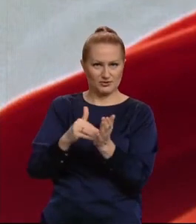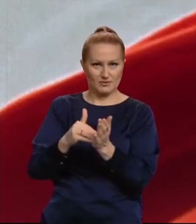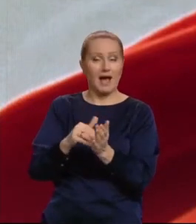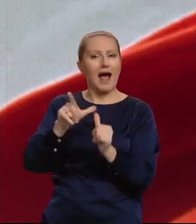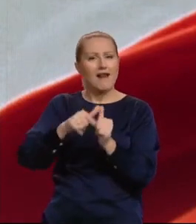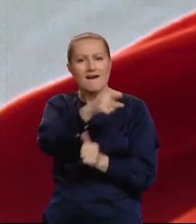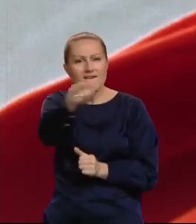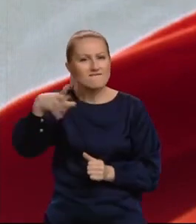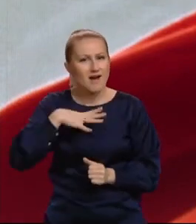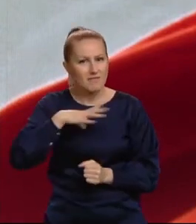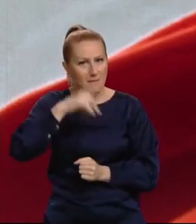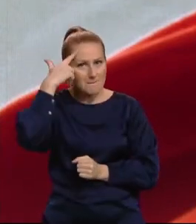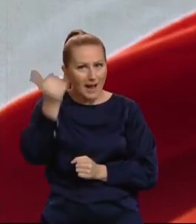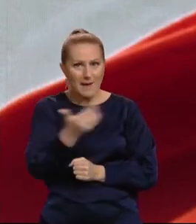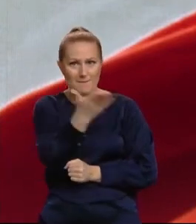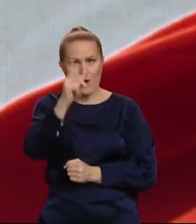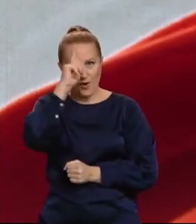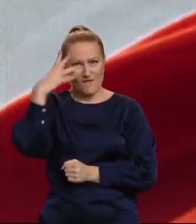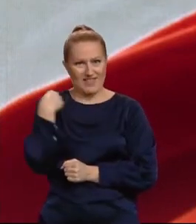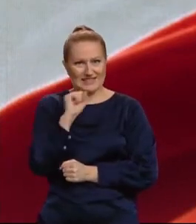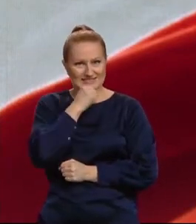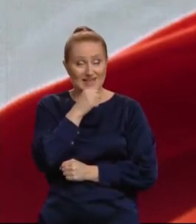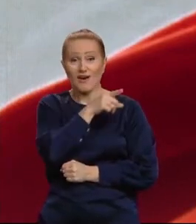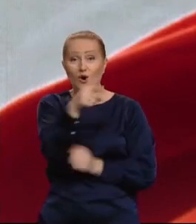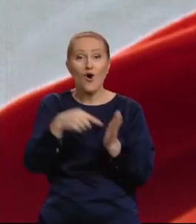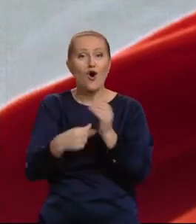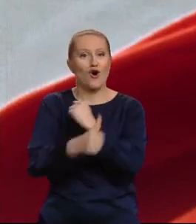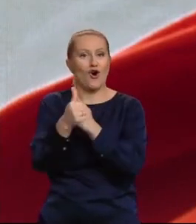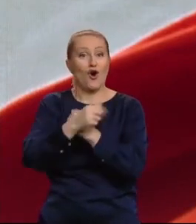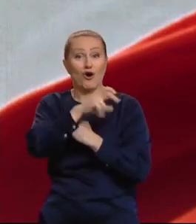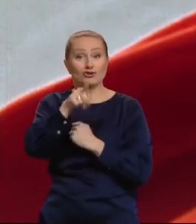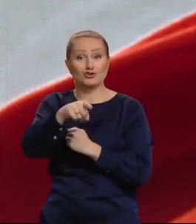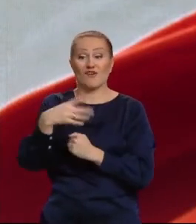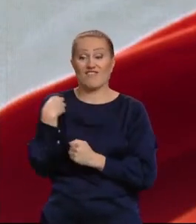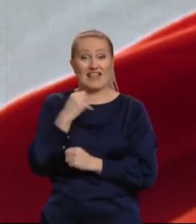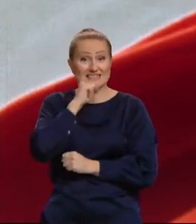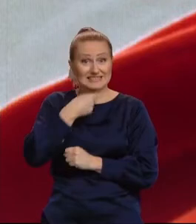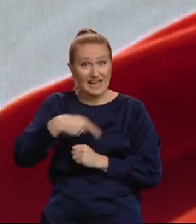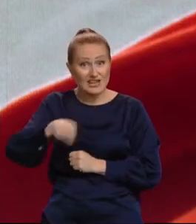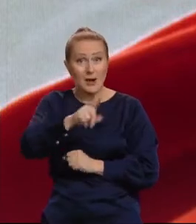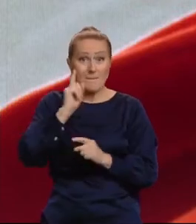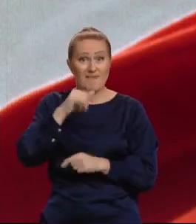seniorzy, ponieważ od tego zależy, czy wasza jesień życia będzie